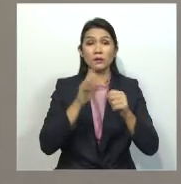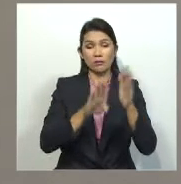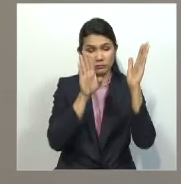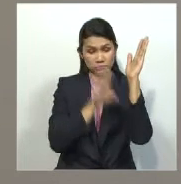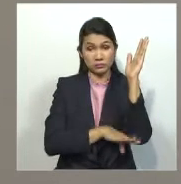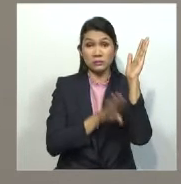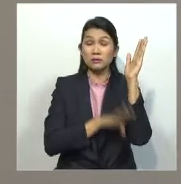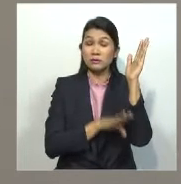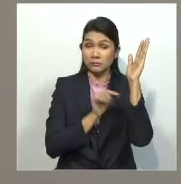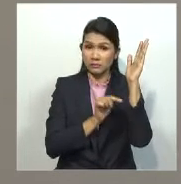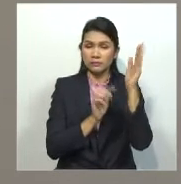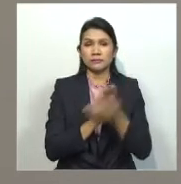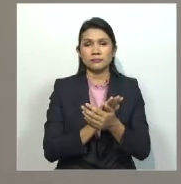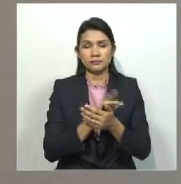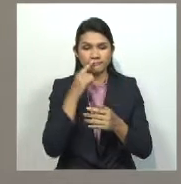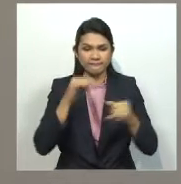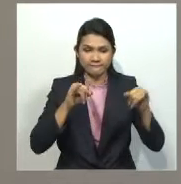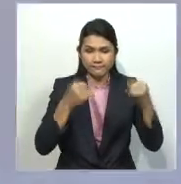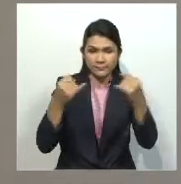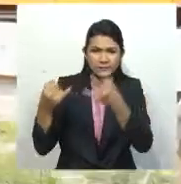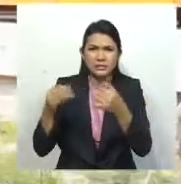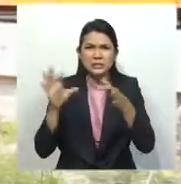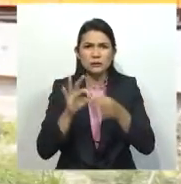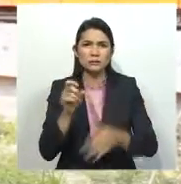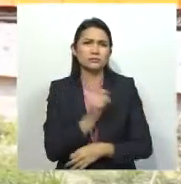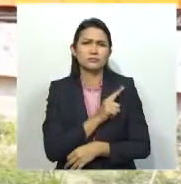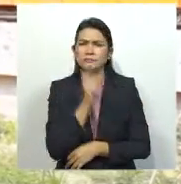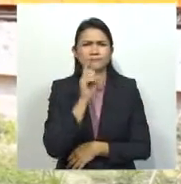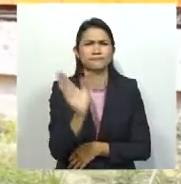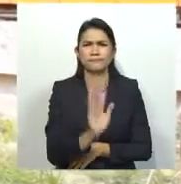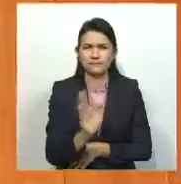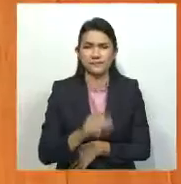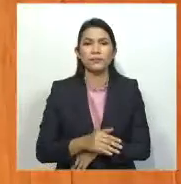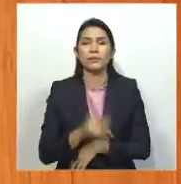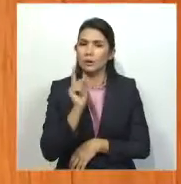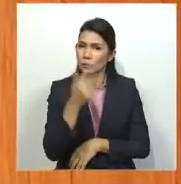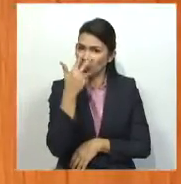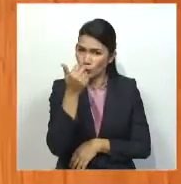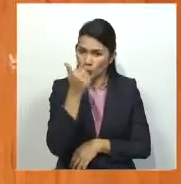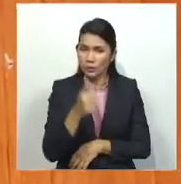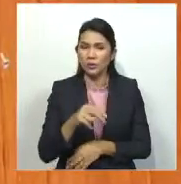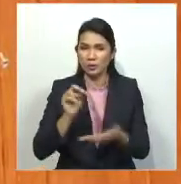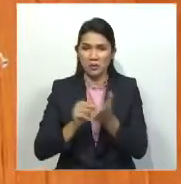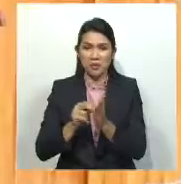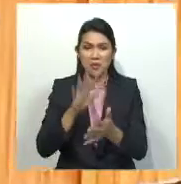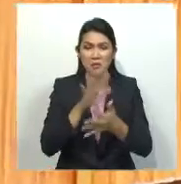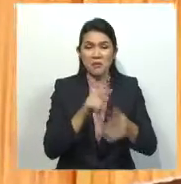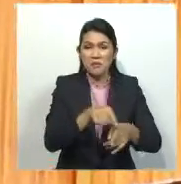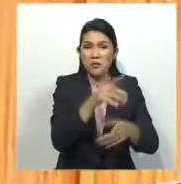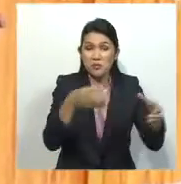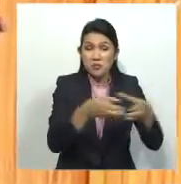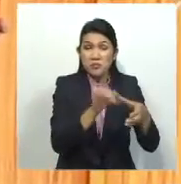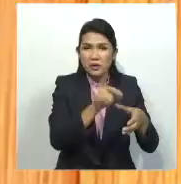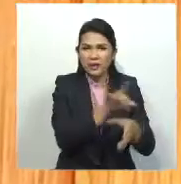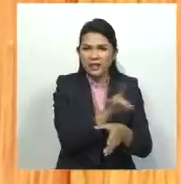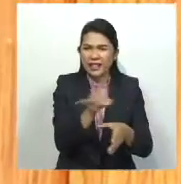ในจังหวัดชายแดนภาคใต้ไม่ใช่ความขัดแย้งด้านศาสนาแล้วก็ต้องระวังอย่าเดินไปตามแผนของฝ่ายก่อเหตุ